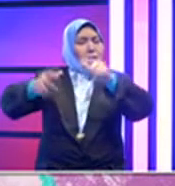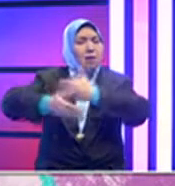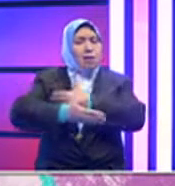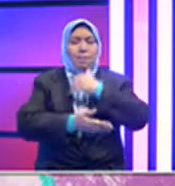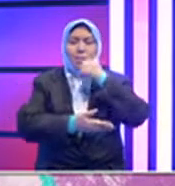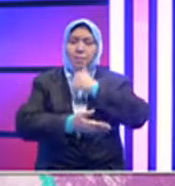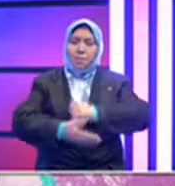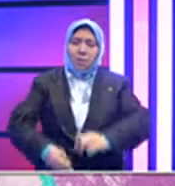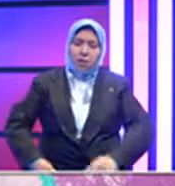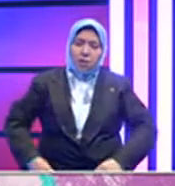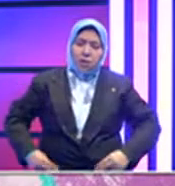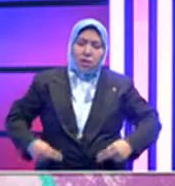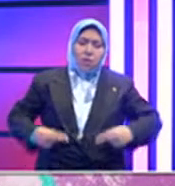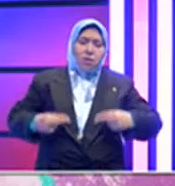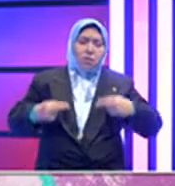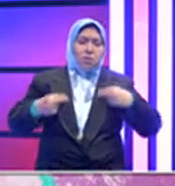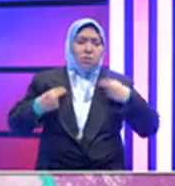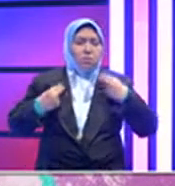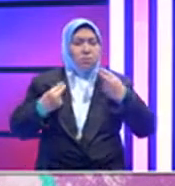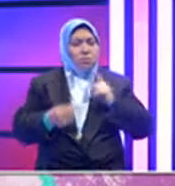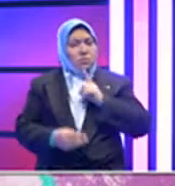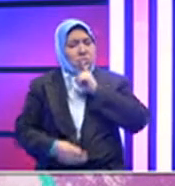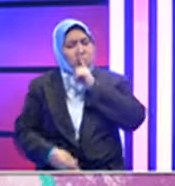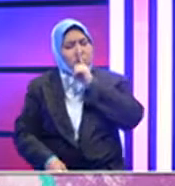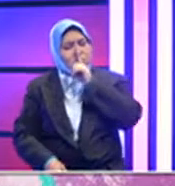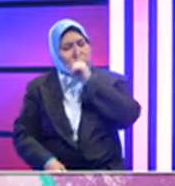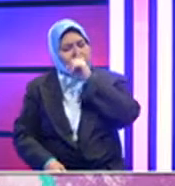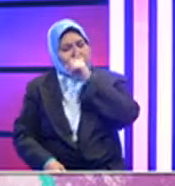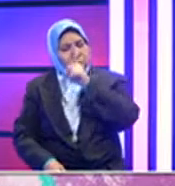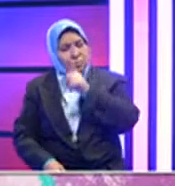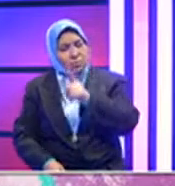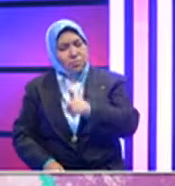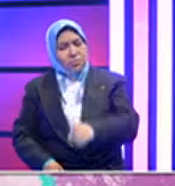now yscm ini